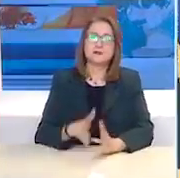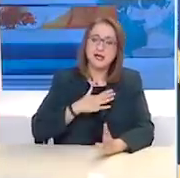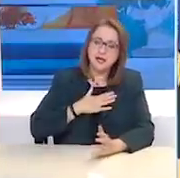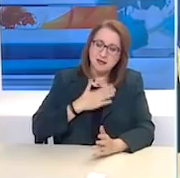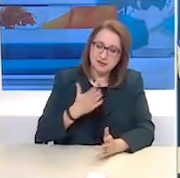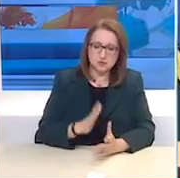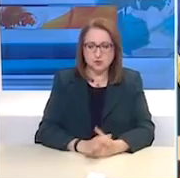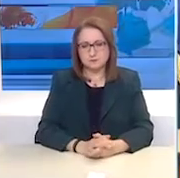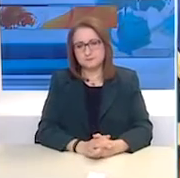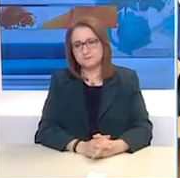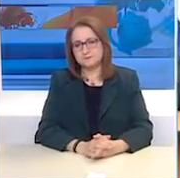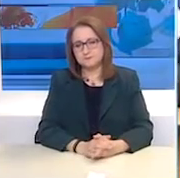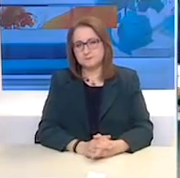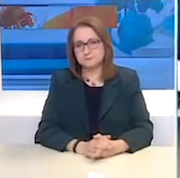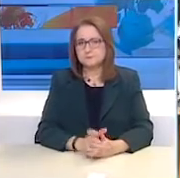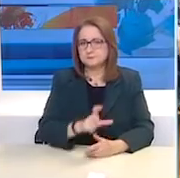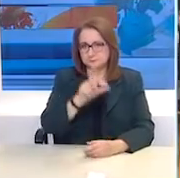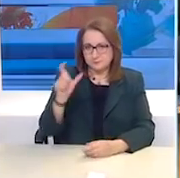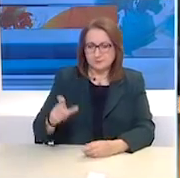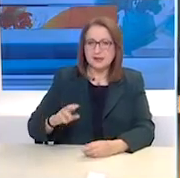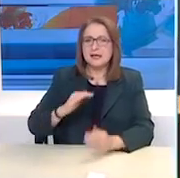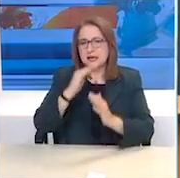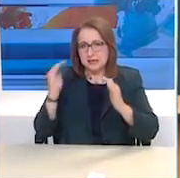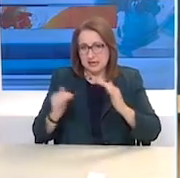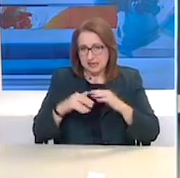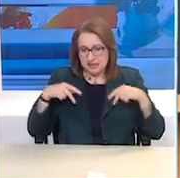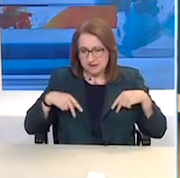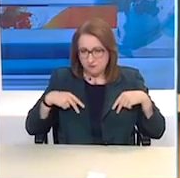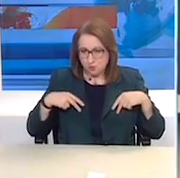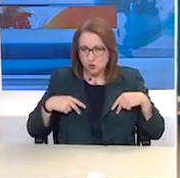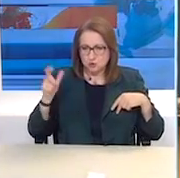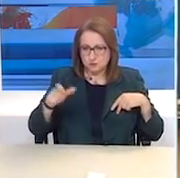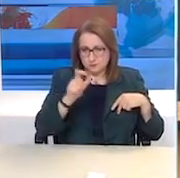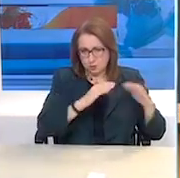Ευχαριστούμε, κύριε καθηγητά. Το λόγο έχει ο κύριος Χαραδαλιάς. Καλησπέρα σας από την Πολιτική Προστασία.